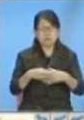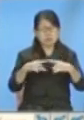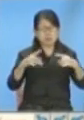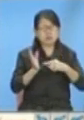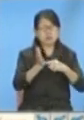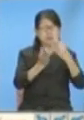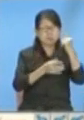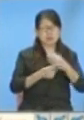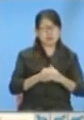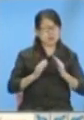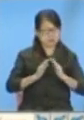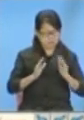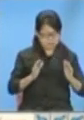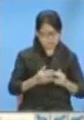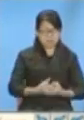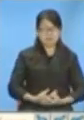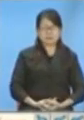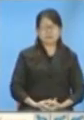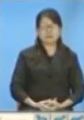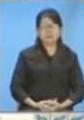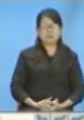อันนี้นะครับขอบคุณนะท่านประธานนะ